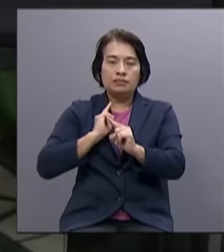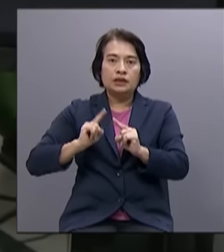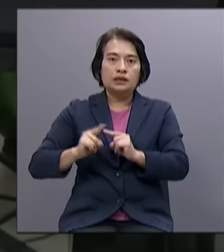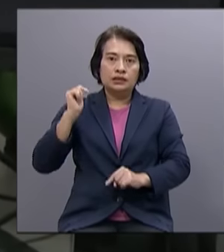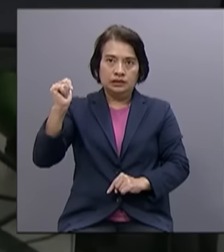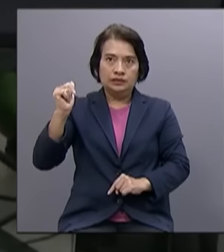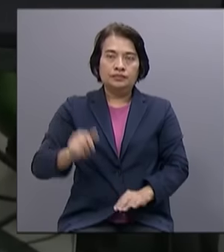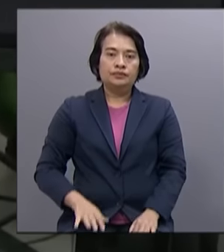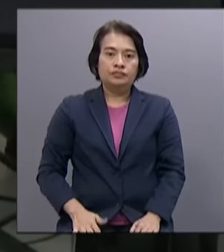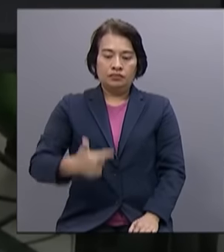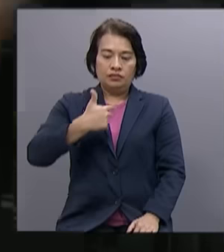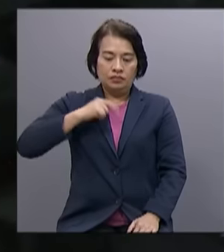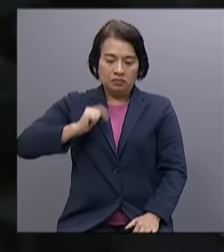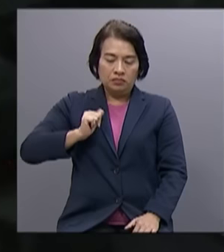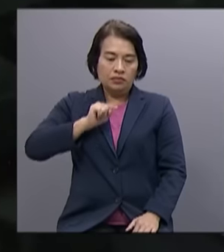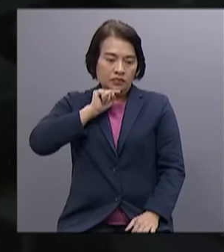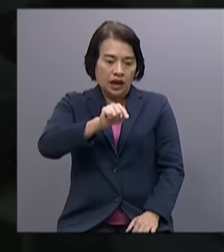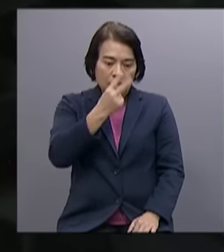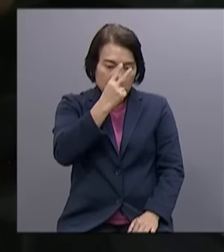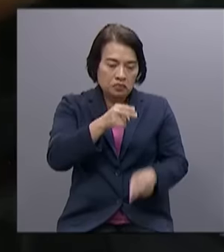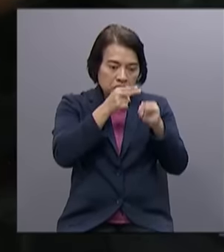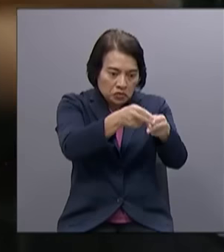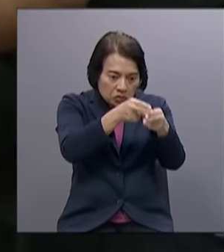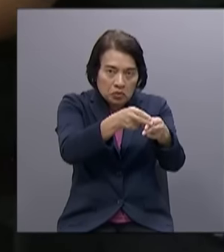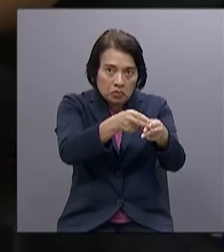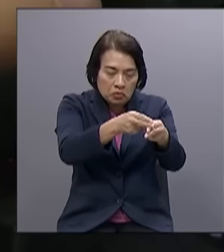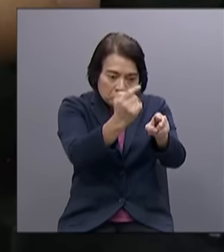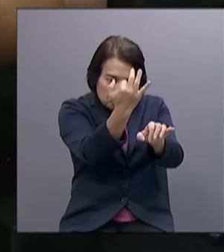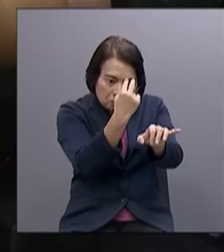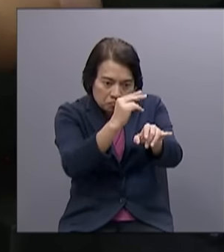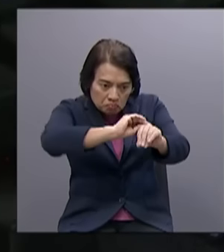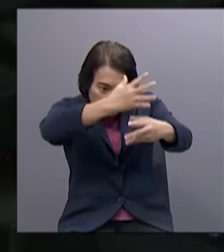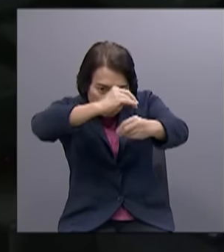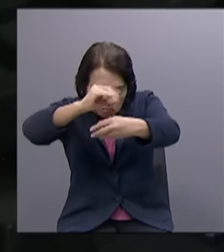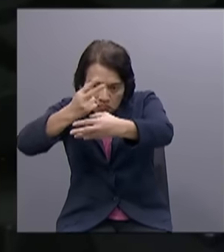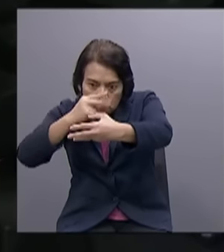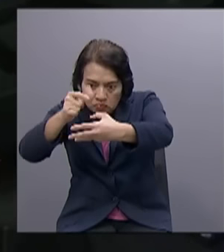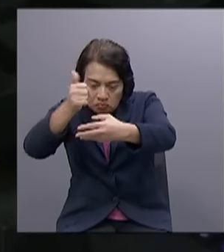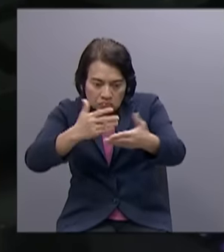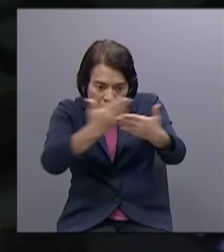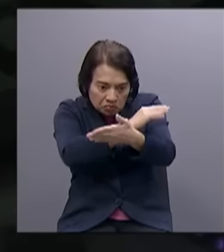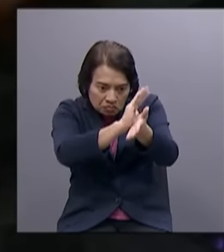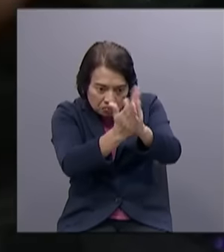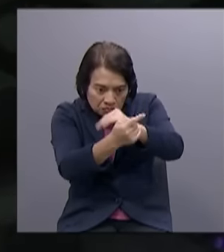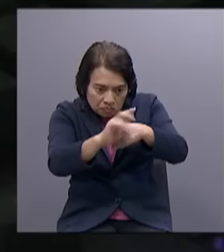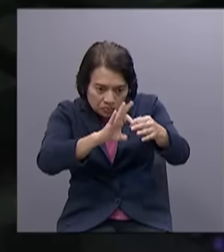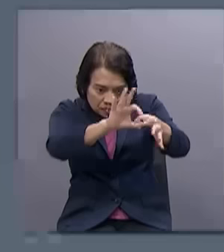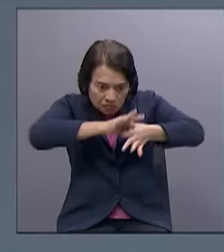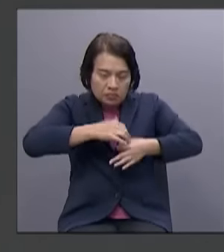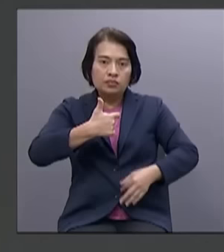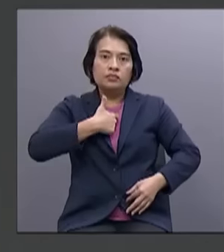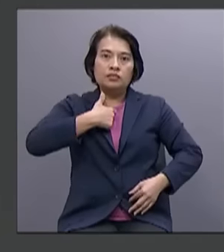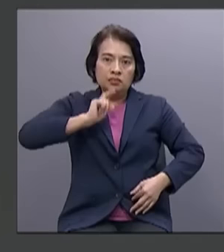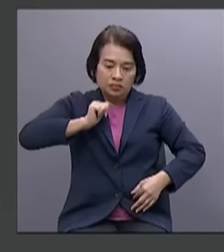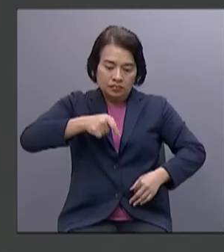นอกจากนี้ผู้วงการยังสามารถเข้าไปดูข้อมูลส่วนตัวของเจ้าของเครื่องคอมพิวเตอร์ได้และเปลี่ยนคอมพิวเตอร์เหล่านี้ให้กลายเป็นส่วนหนึ่ง